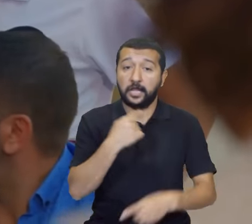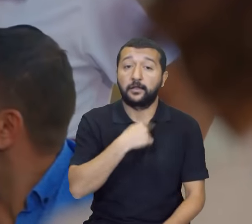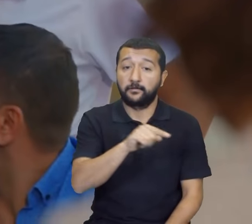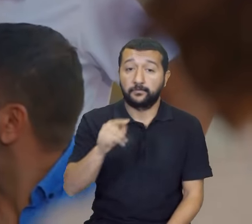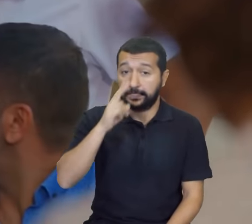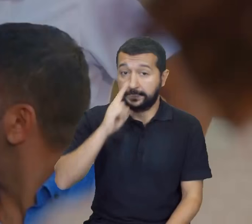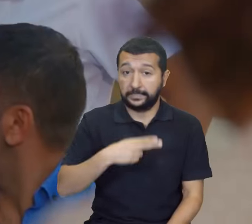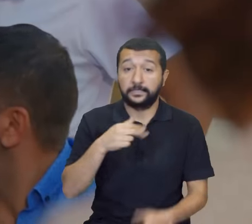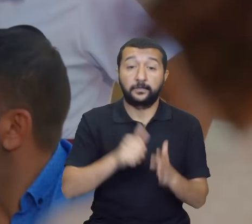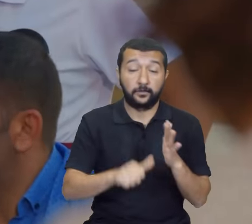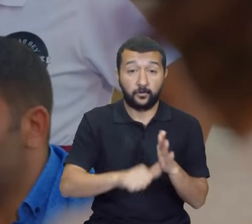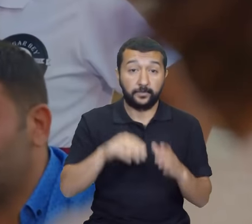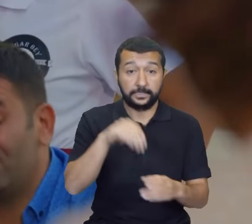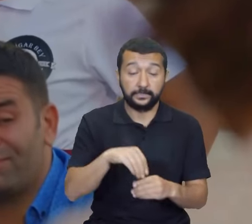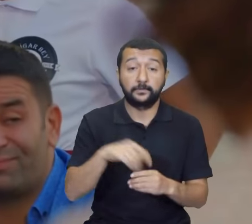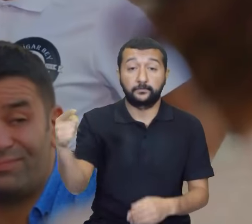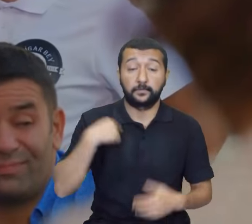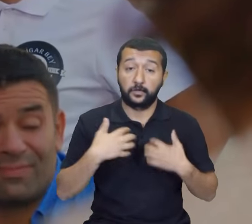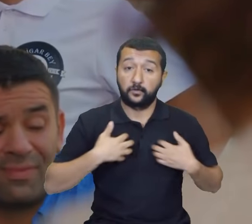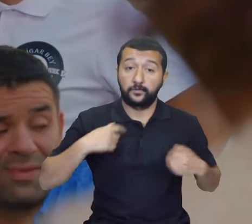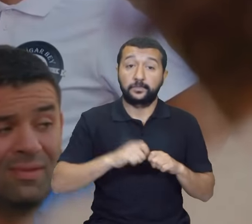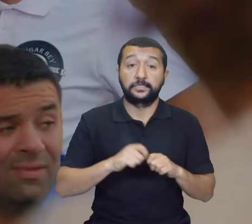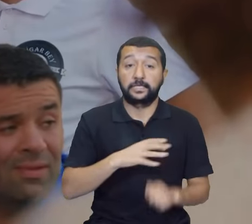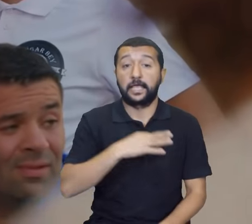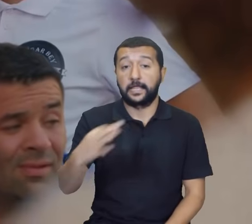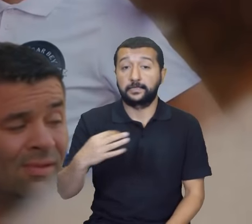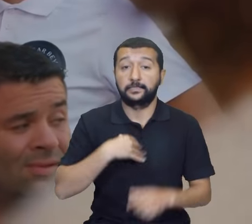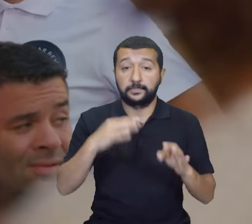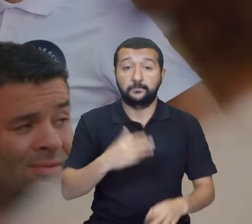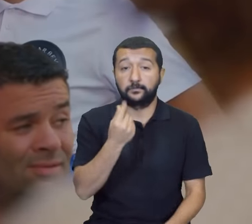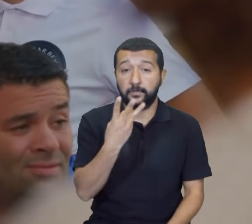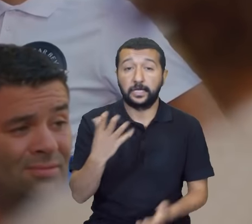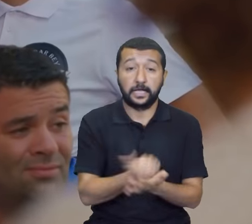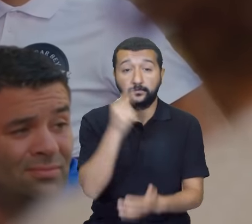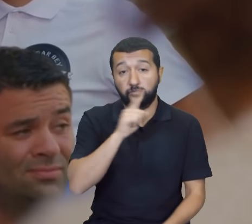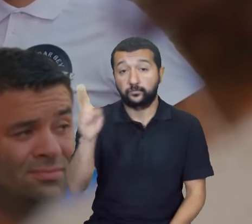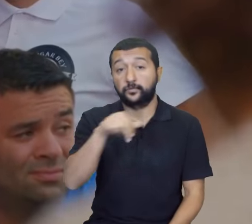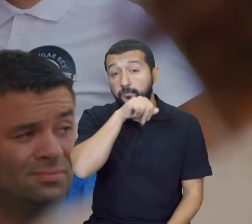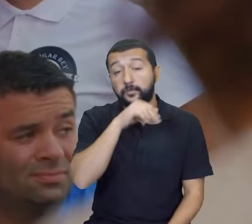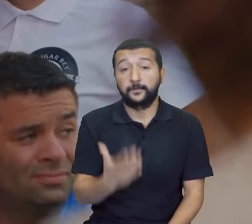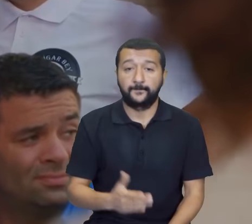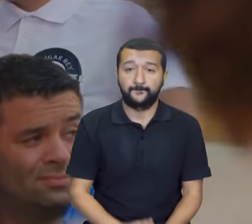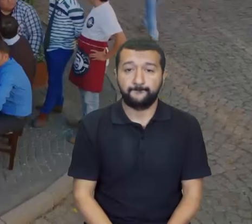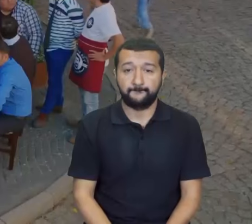akrabalarımın bile sırt çevirdiği dönemlerde bana güvenip işe aldı. Şimdi 3-5 kuruş kazanıyorsam onun sayesinde.